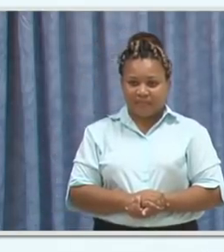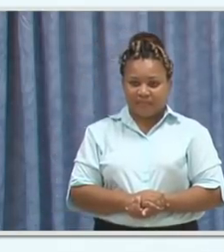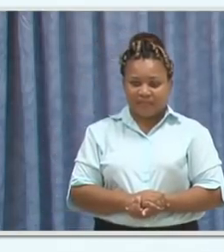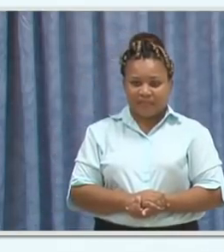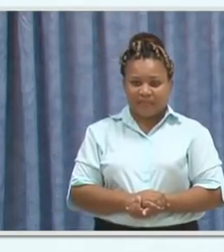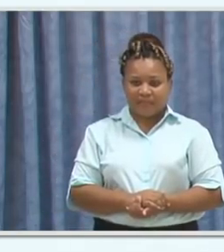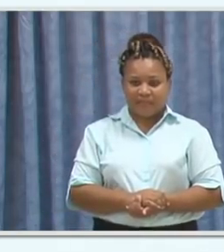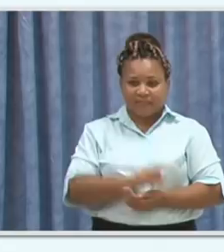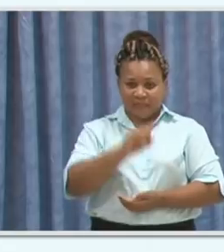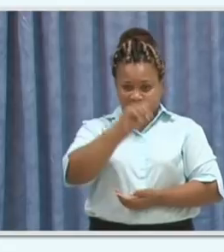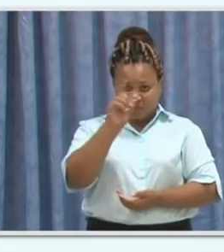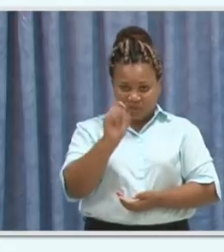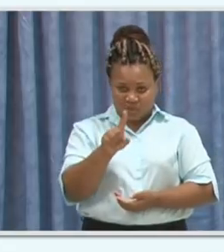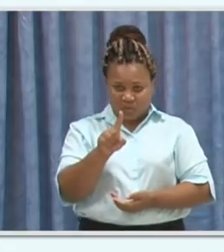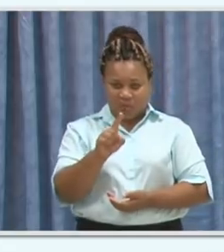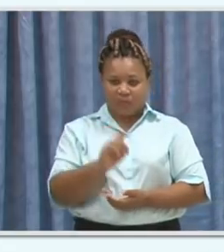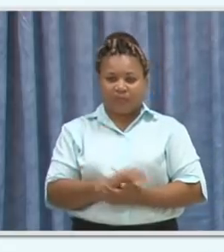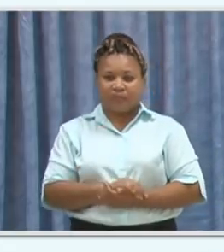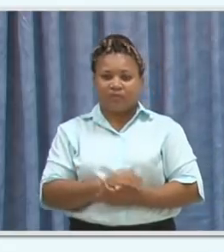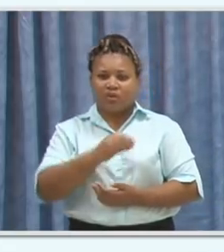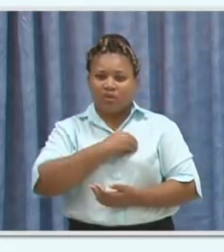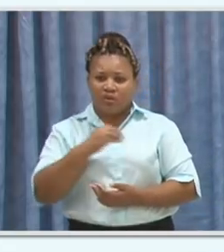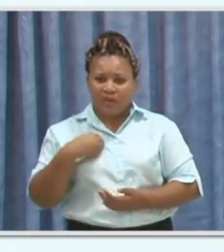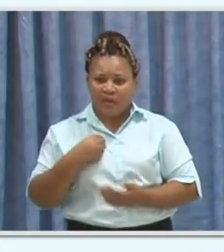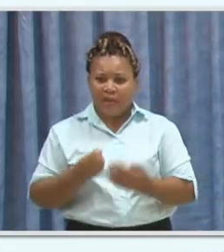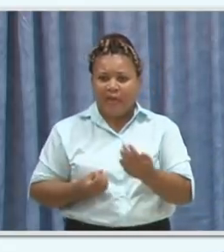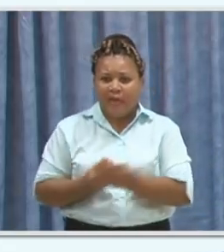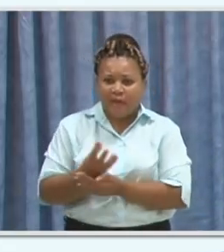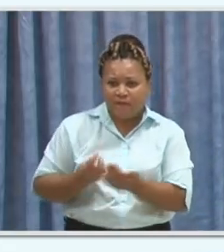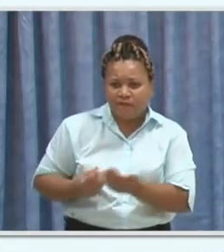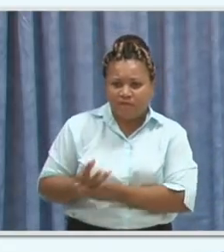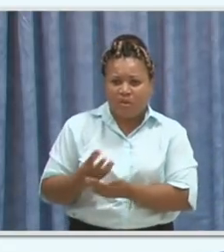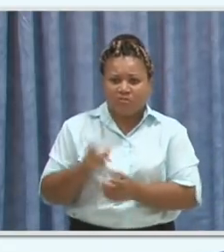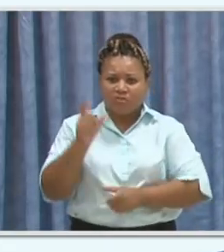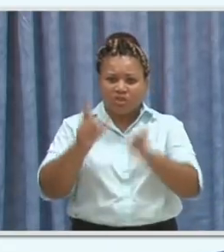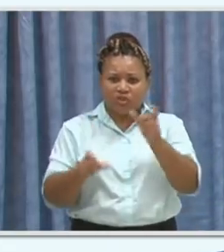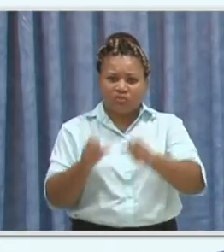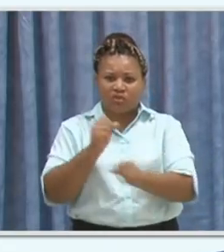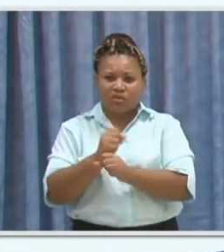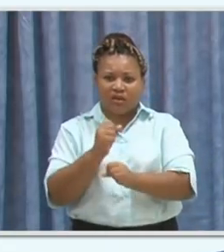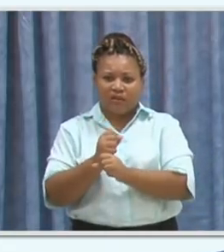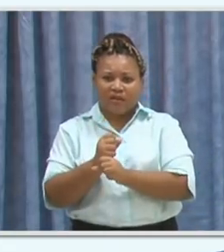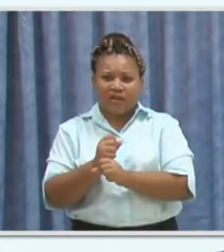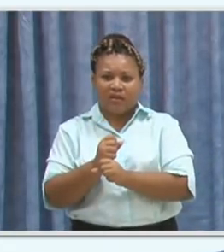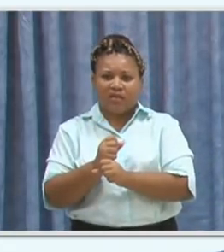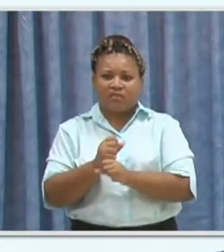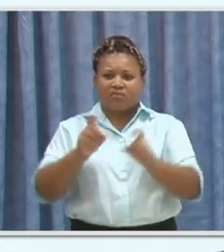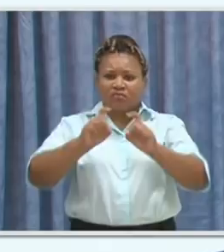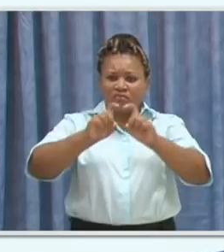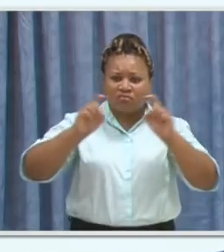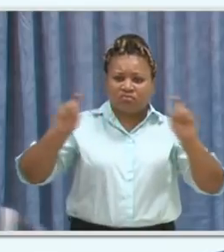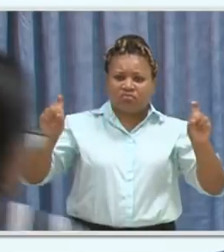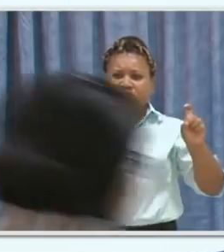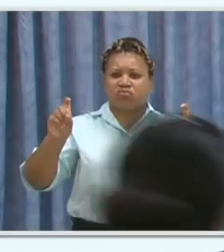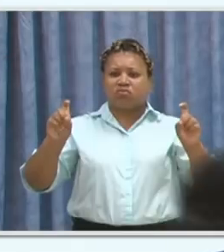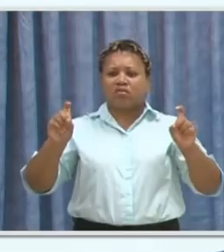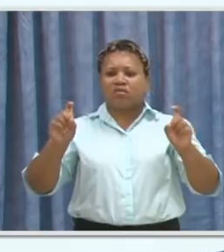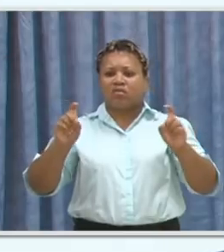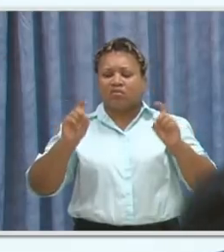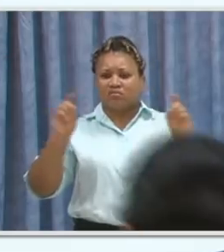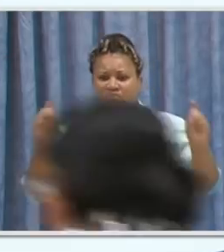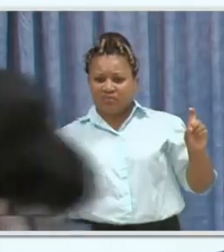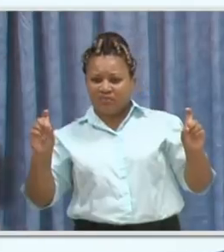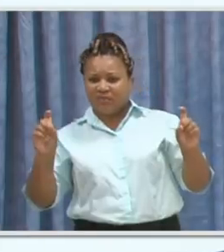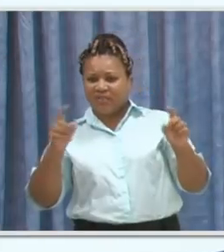peut tout travailler qui pour besoin pour tel que social distancing et tout ça. Mais what about bon staff